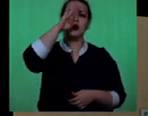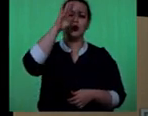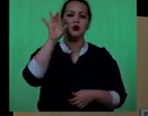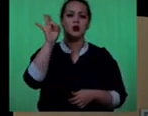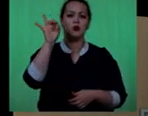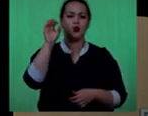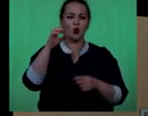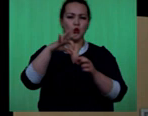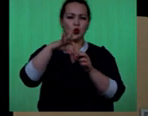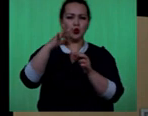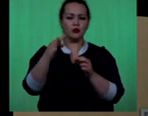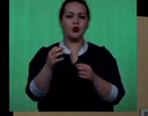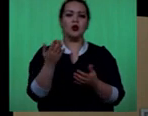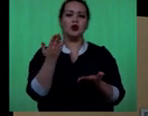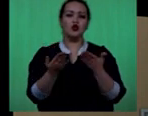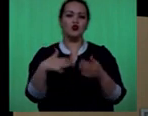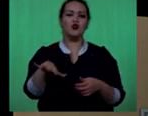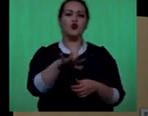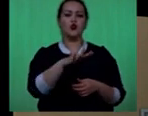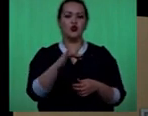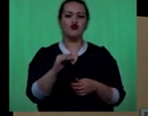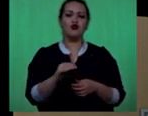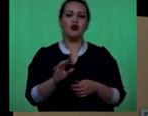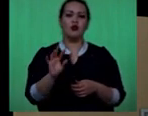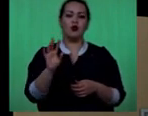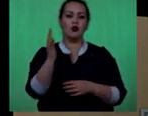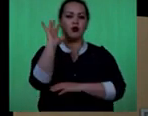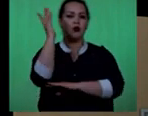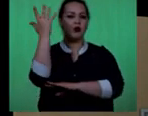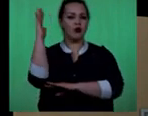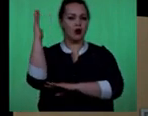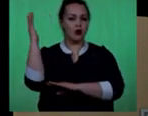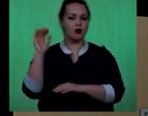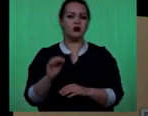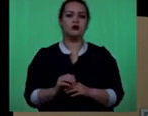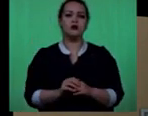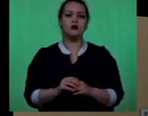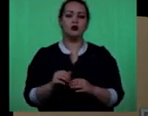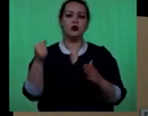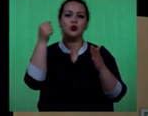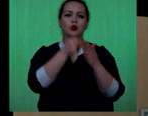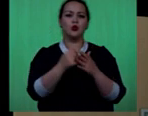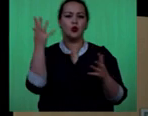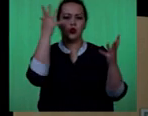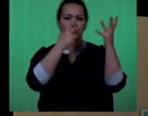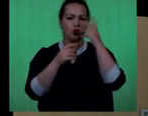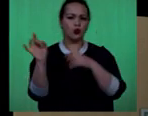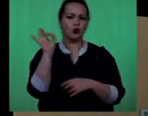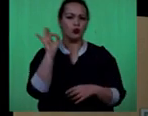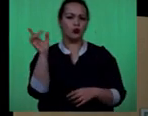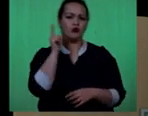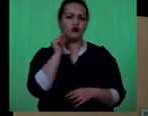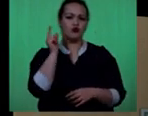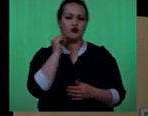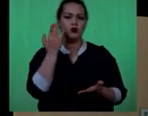земли если в рощах над калиной вплоть до ночи гул пчелиной если